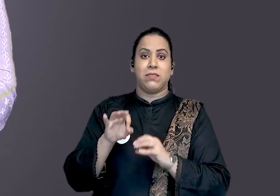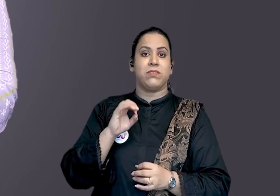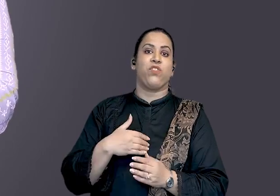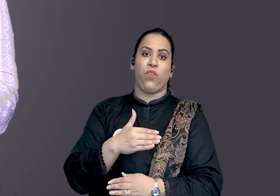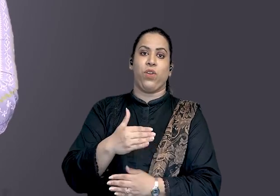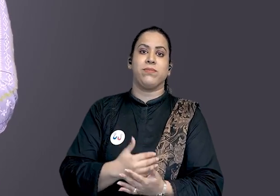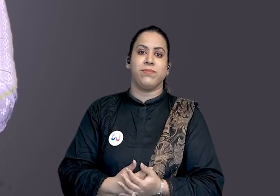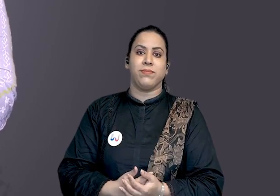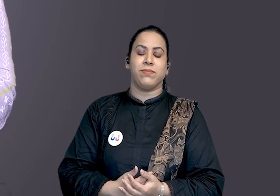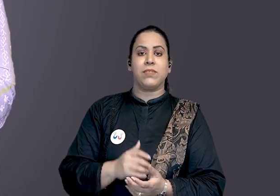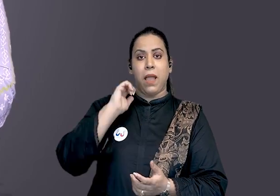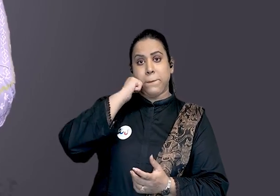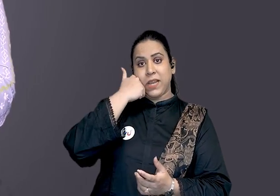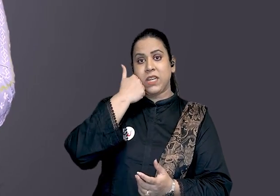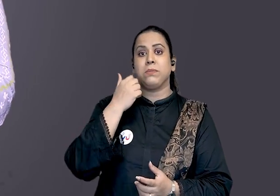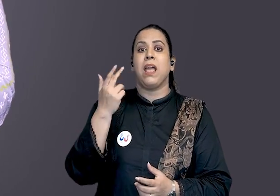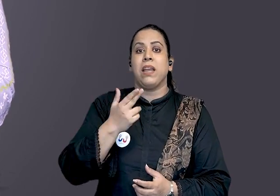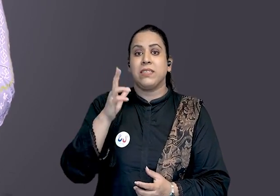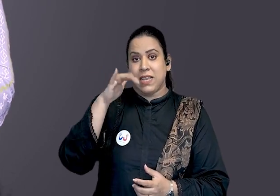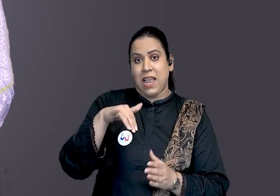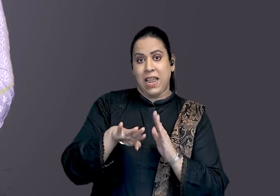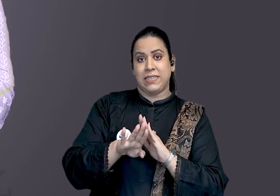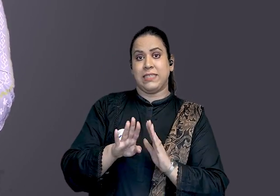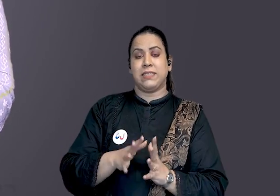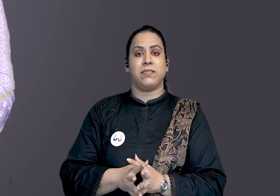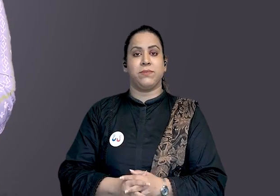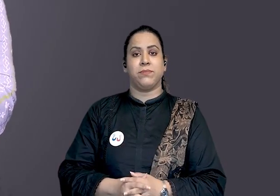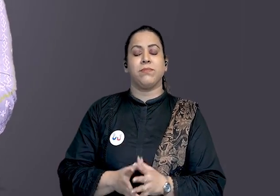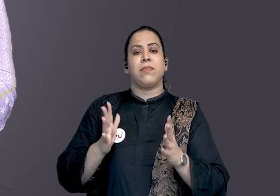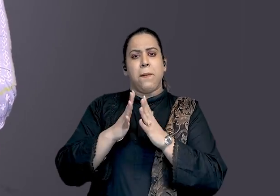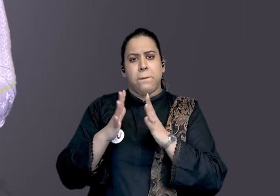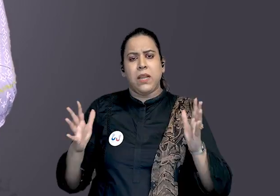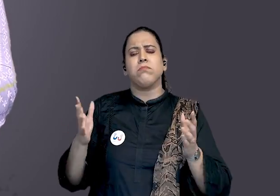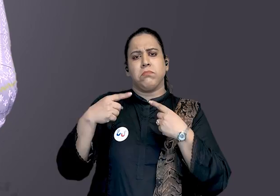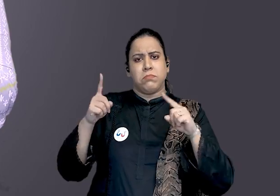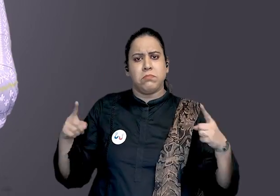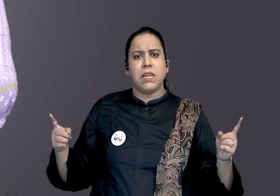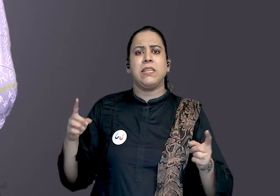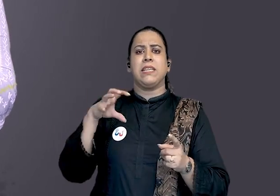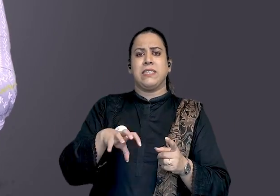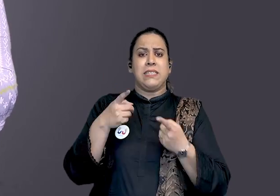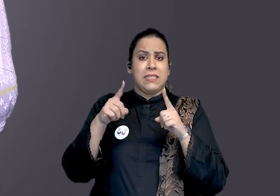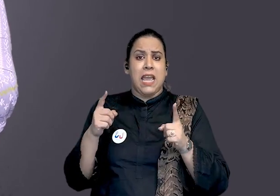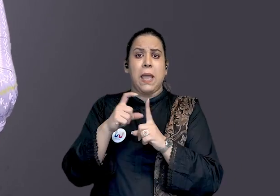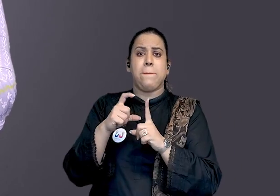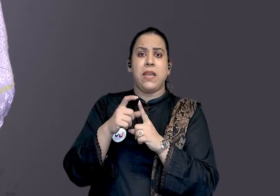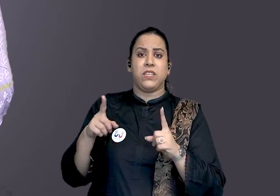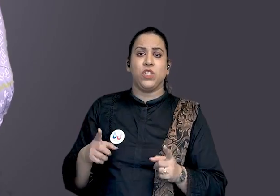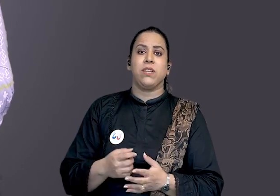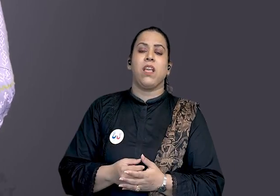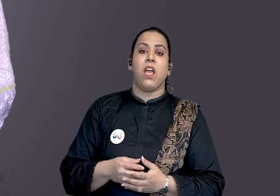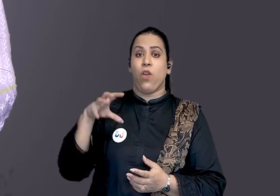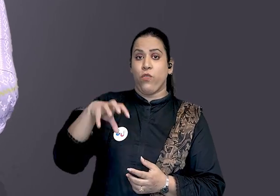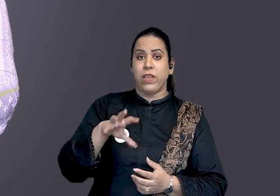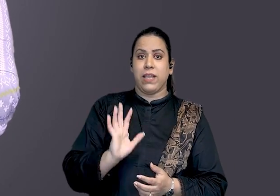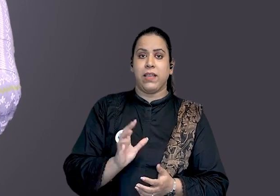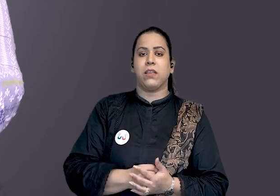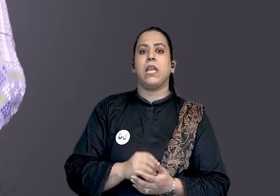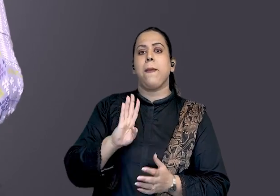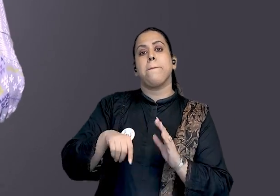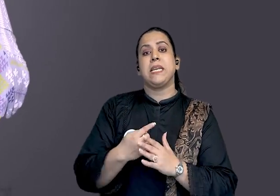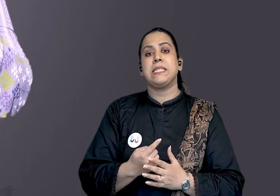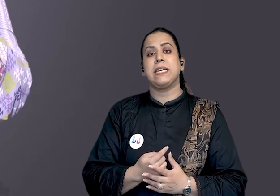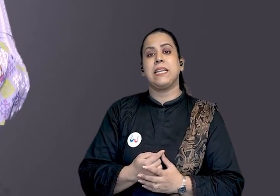पोर्टफोलियो दैट आई हैव बिन सेलेक्टेड फॉर. और पंजाब आर्काइव्स इज़